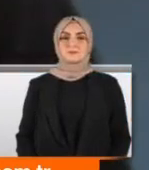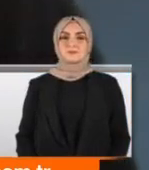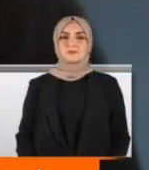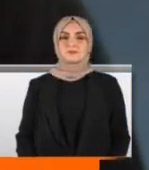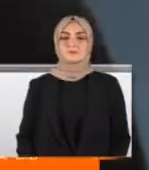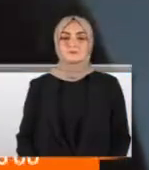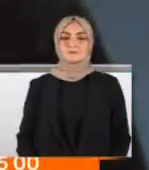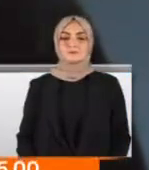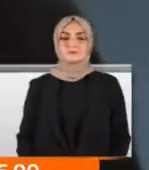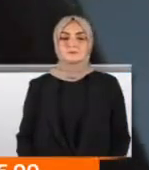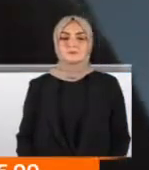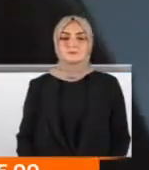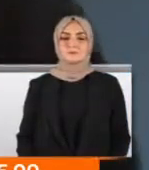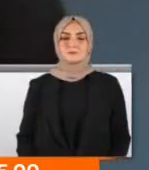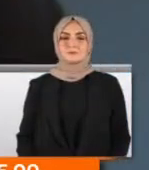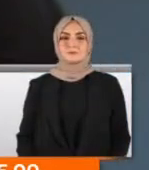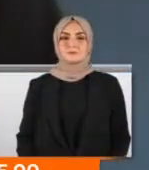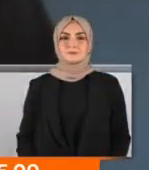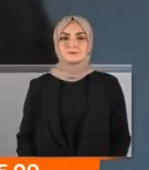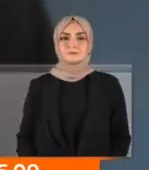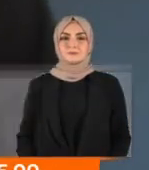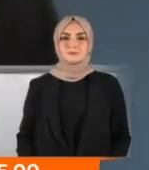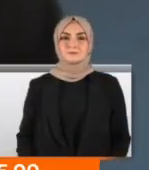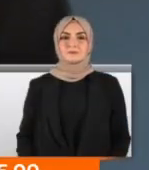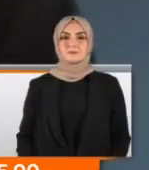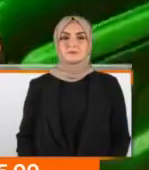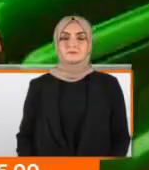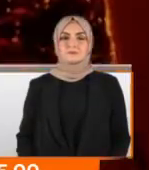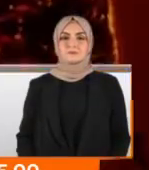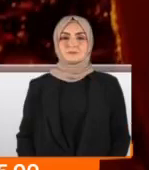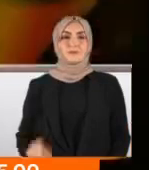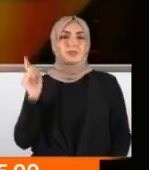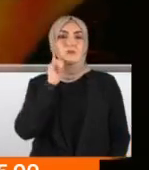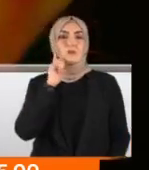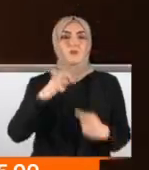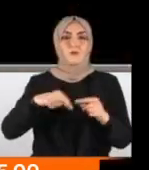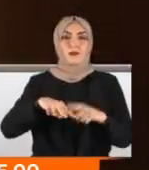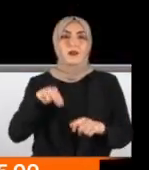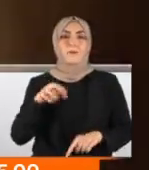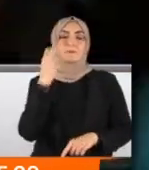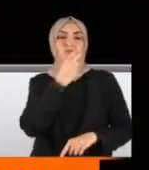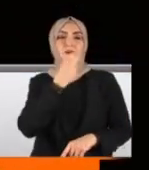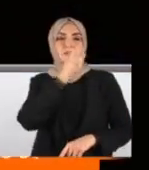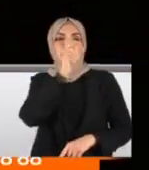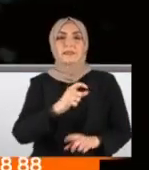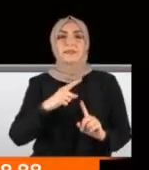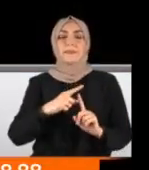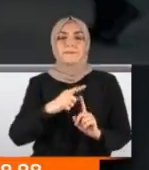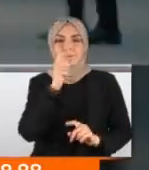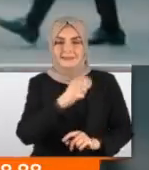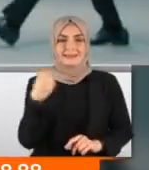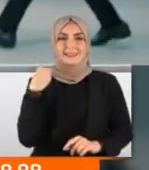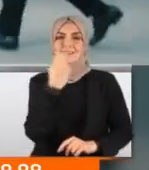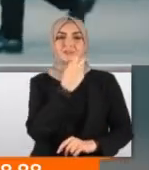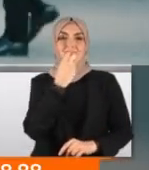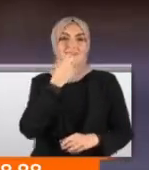Yanıcı sıvı ve ateşler birleşince ciddi bir faciadan döndük. Ünlü rapçi Tepki, yeni şarkısının klip çekiminde